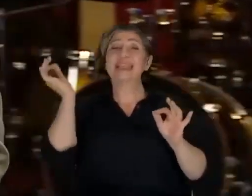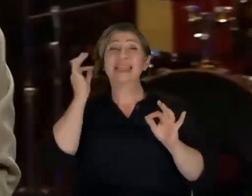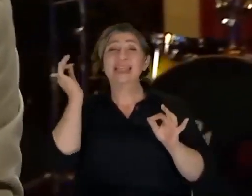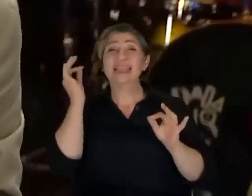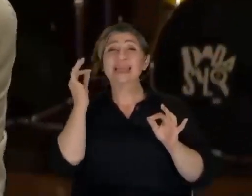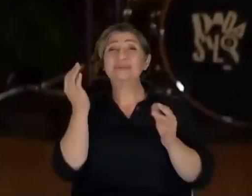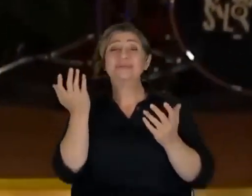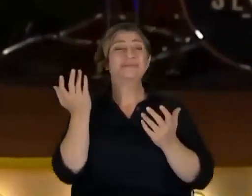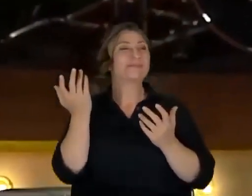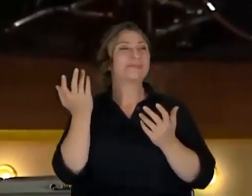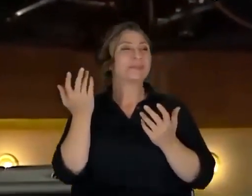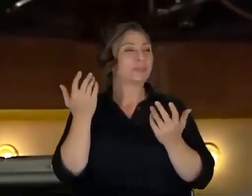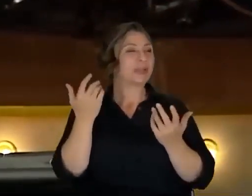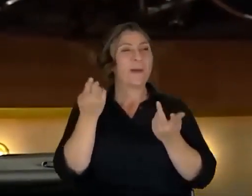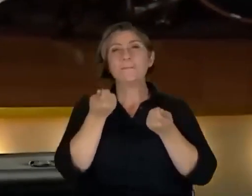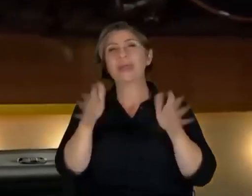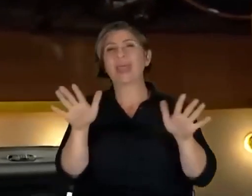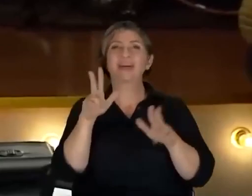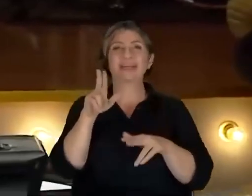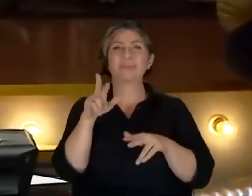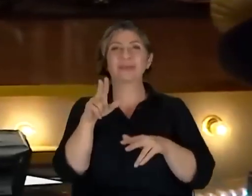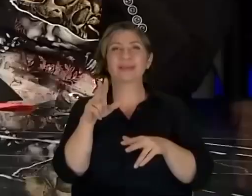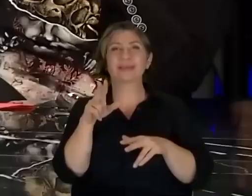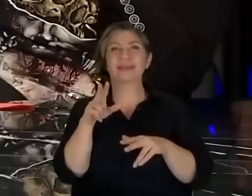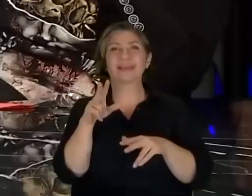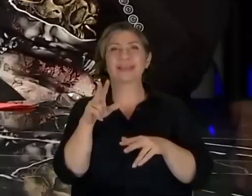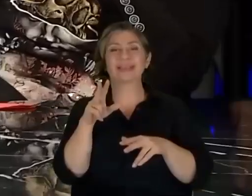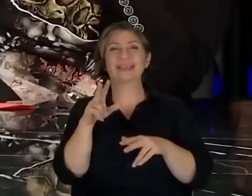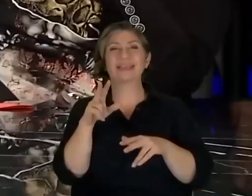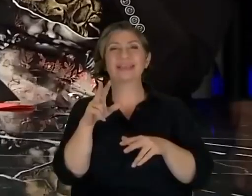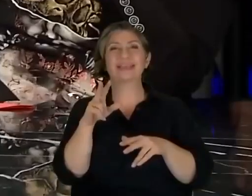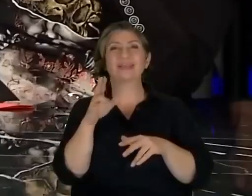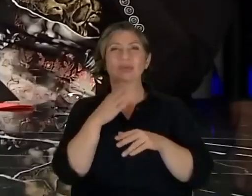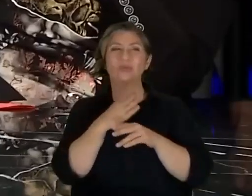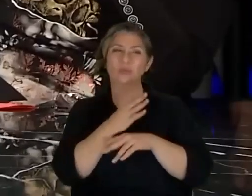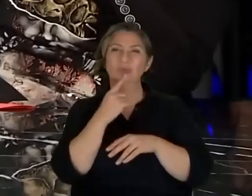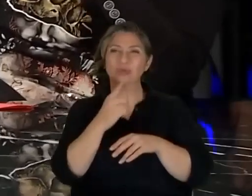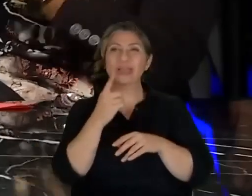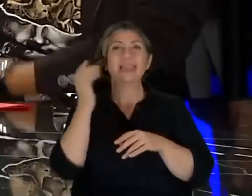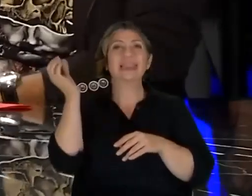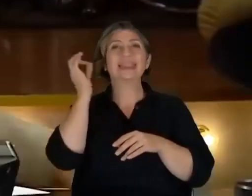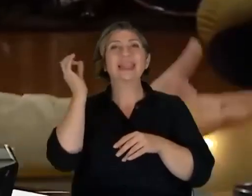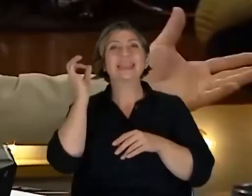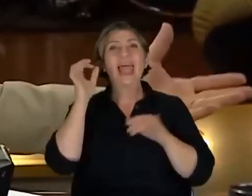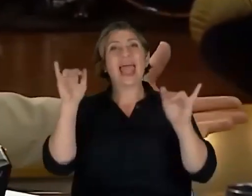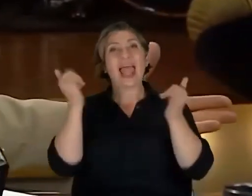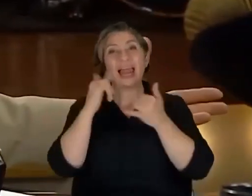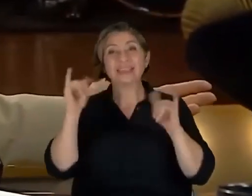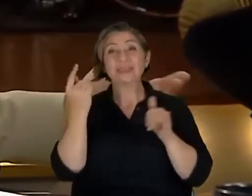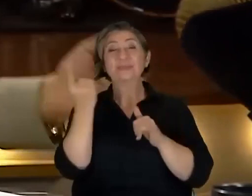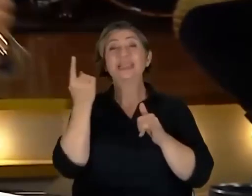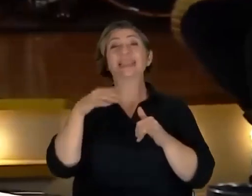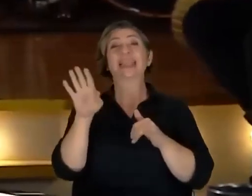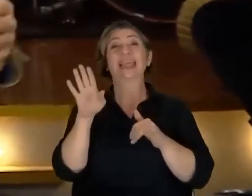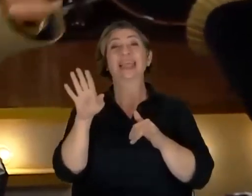dinleti. Bir kere dinleti bana hep bedava geliyor dinleti. Ha evet. Doğru söylüyorsun. Dinleti böyle eğlenceli bir